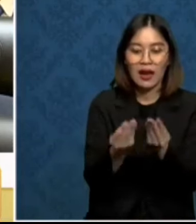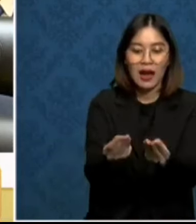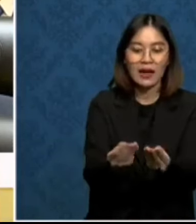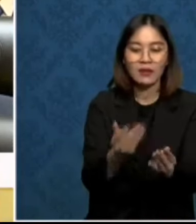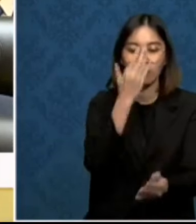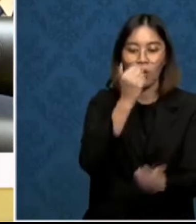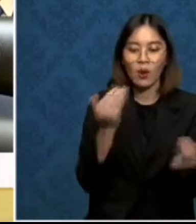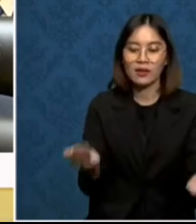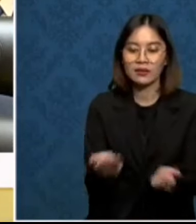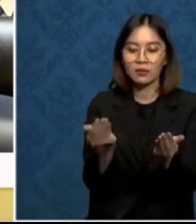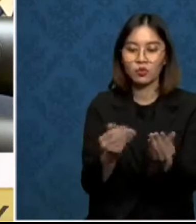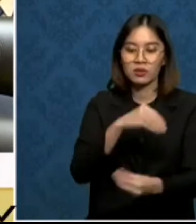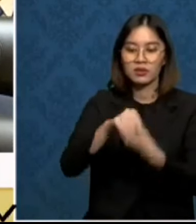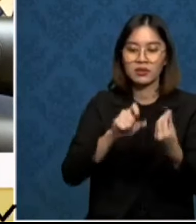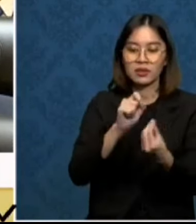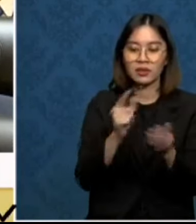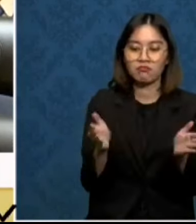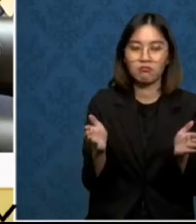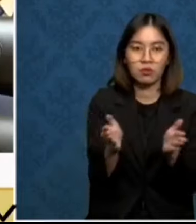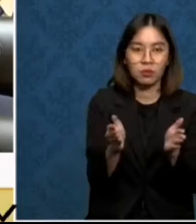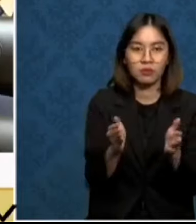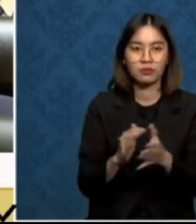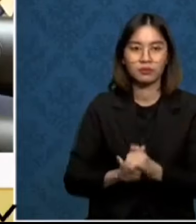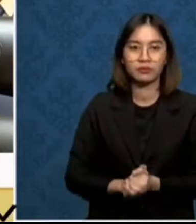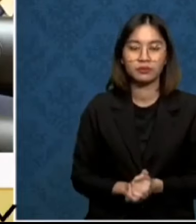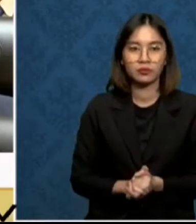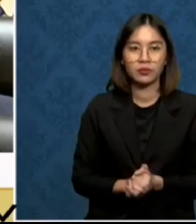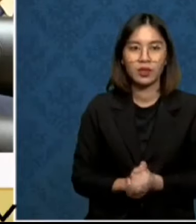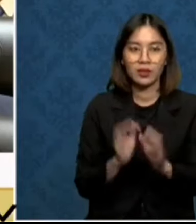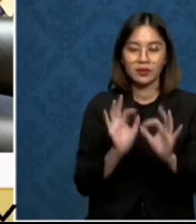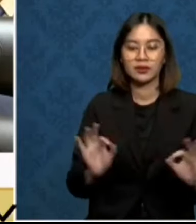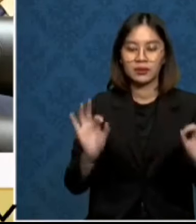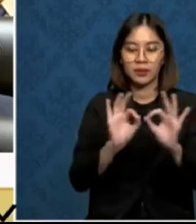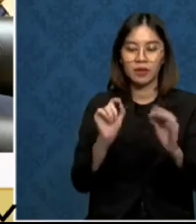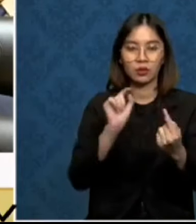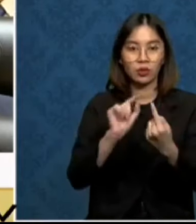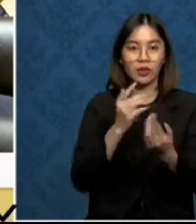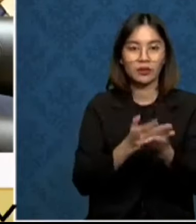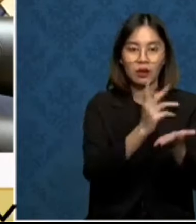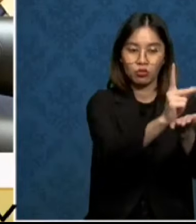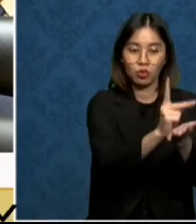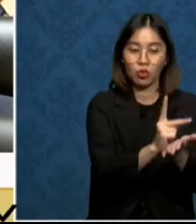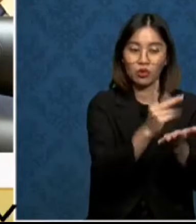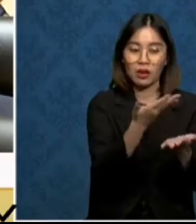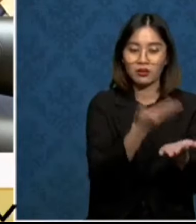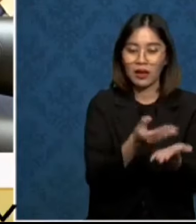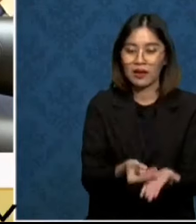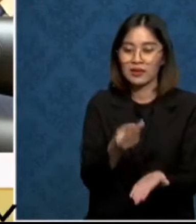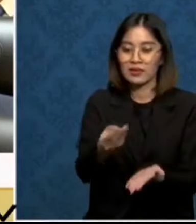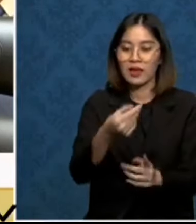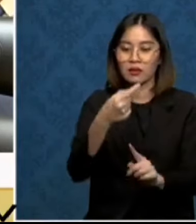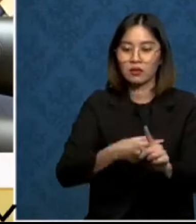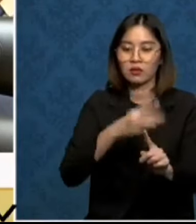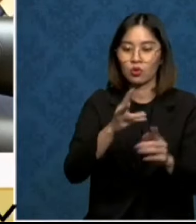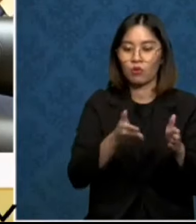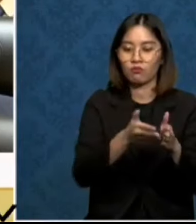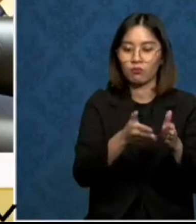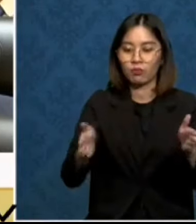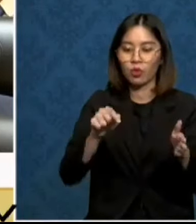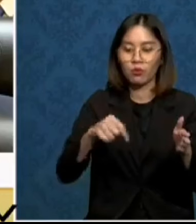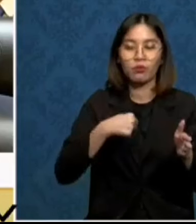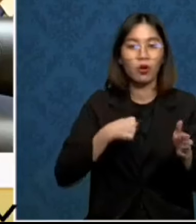เศรษฐกิจระยะสั้นเพราะฉะนั้นการกู้มาแจกแค่ 6เดือนผมกราบ